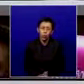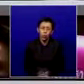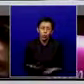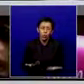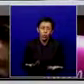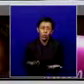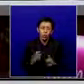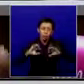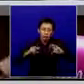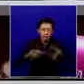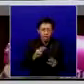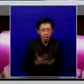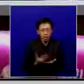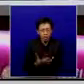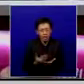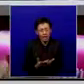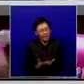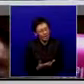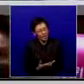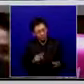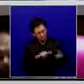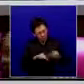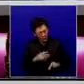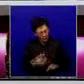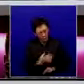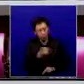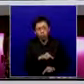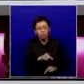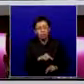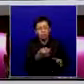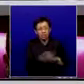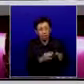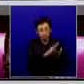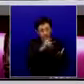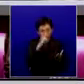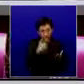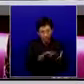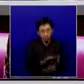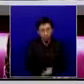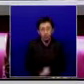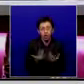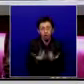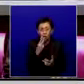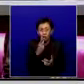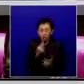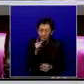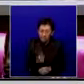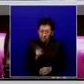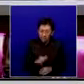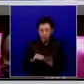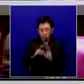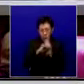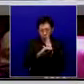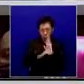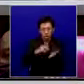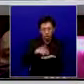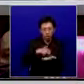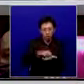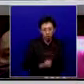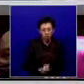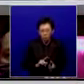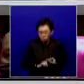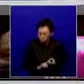ะหรือกระทรวงการคลังไปแล้วอย่างนั้นแหละฮะเดี๋ยวถ้าไม่เชื่อเดี๋ยวตามดูนะครับว่าเสียจริงหรือไม่จริงนะเอื้อกันสุ